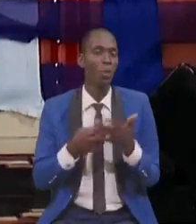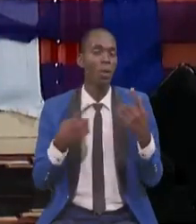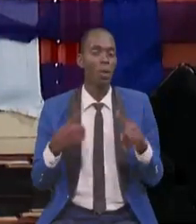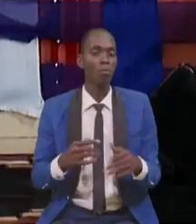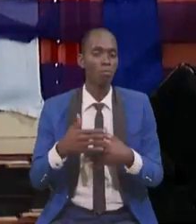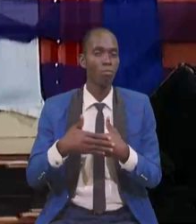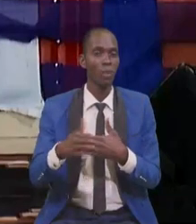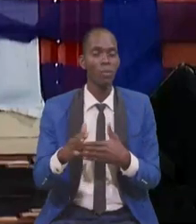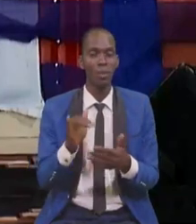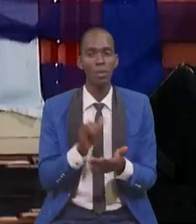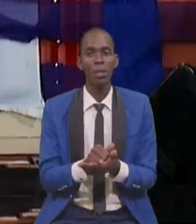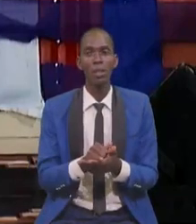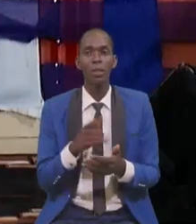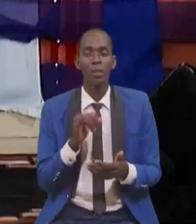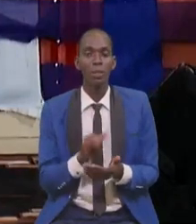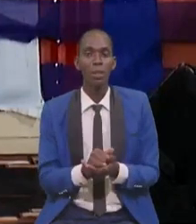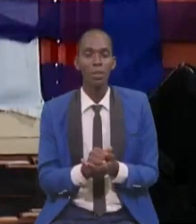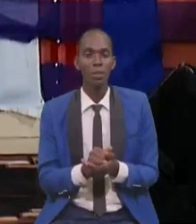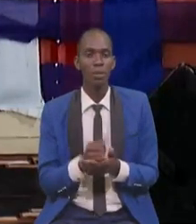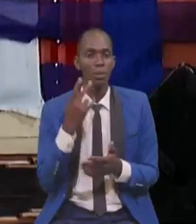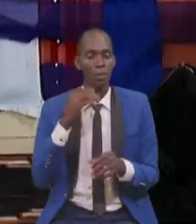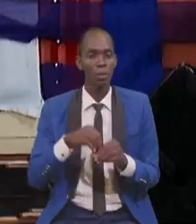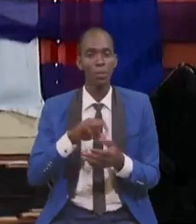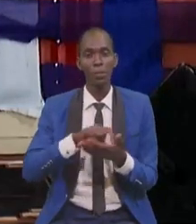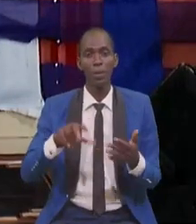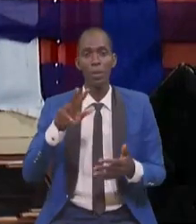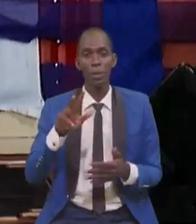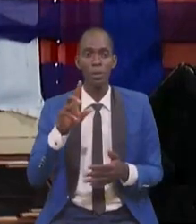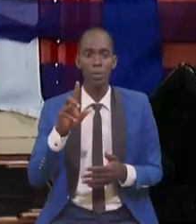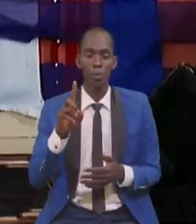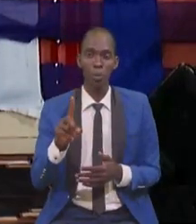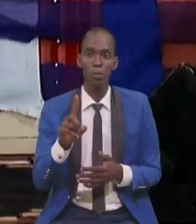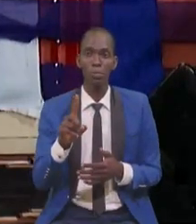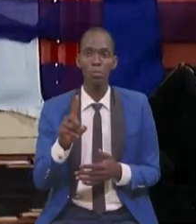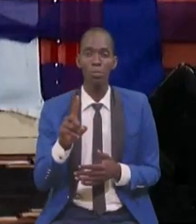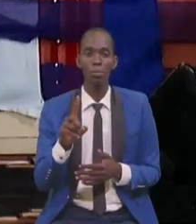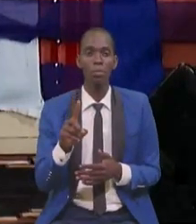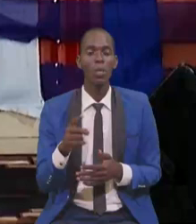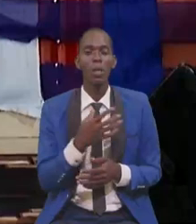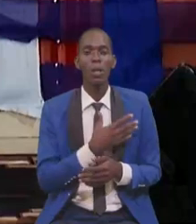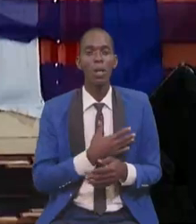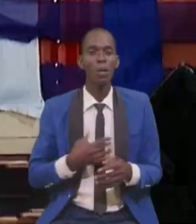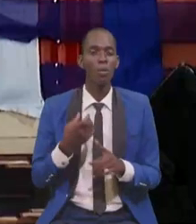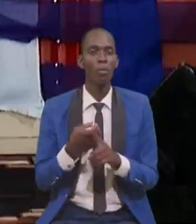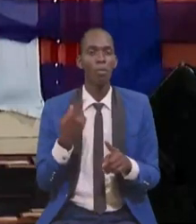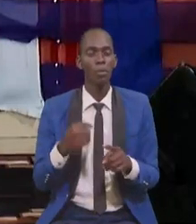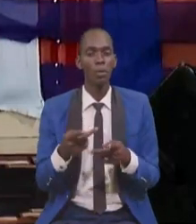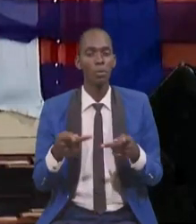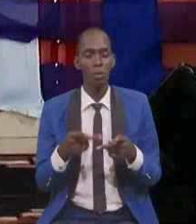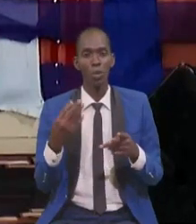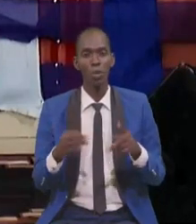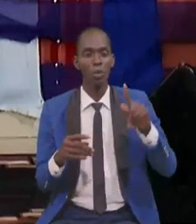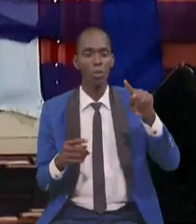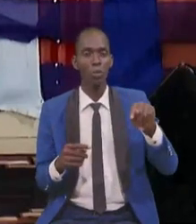qui était arrivé après cela. Et le verset 31 dit, Jésus quitta le territoire de